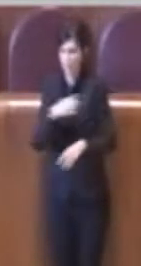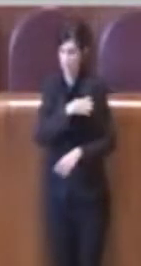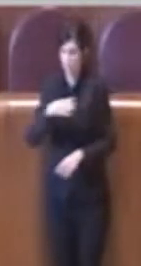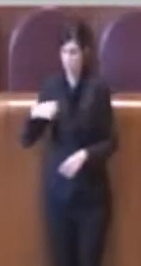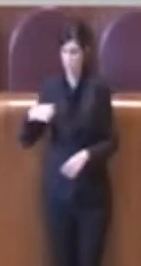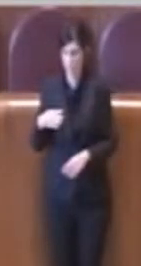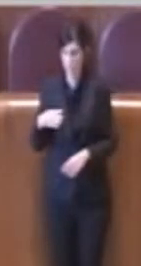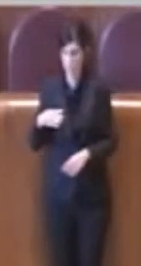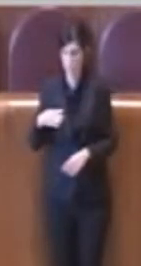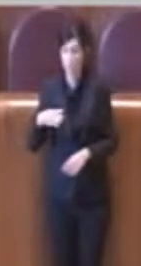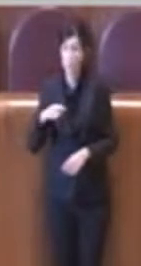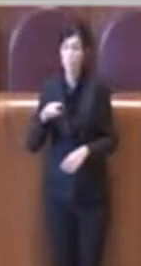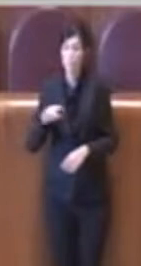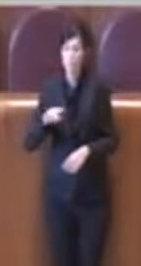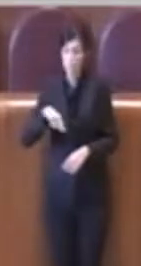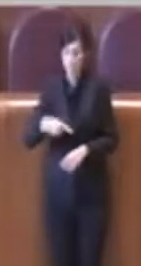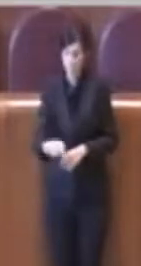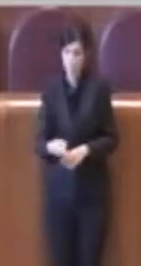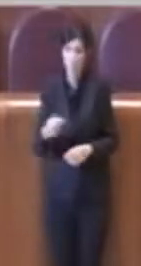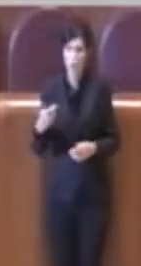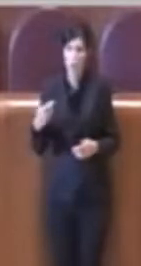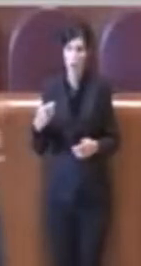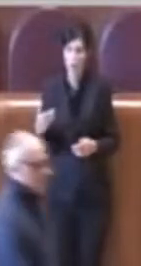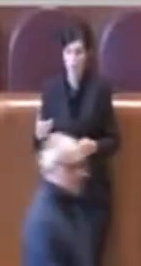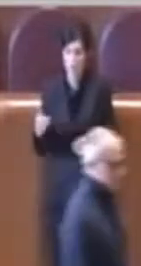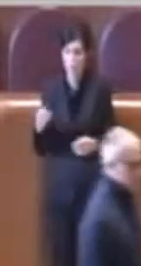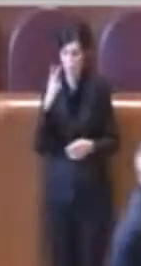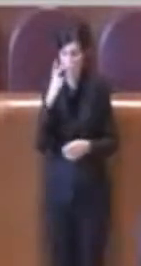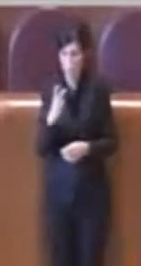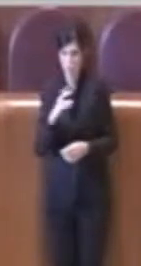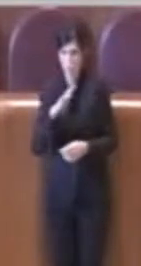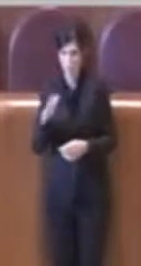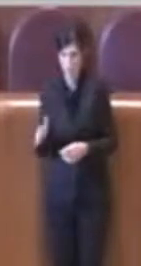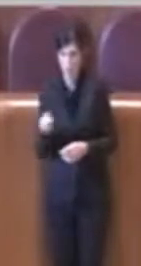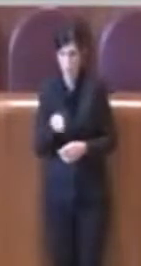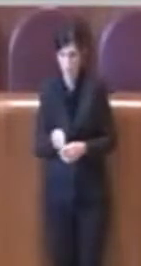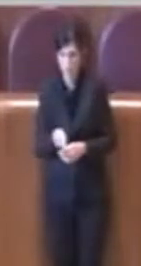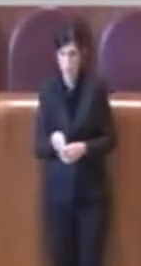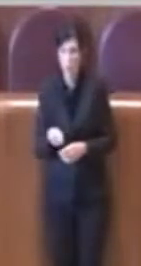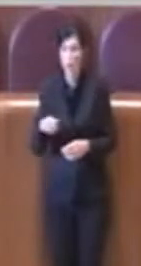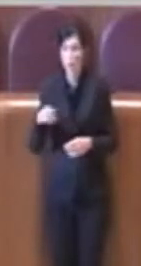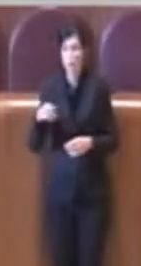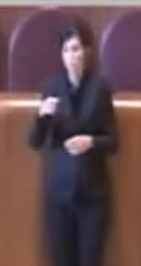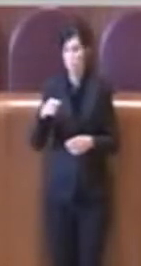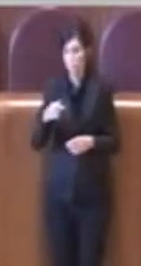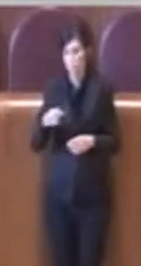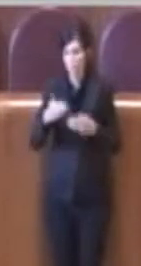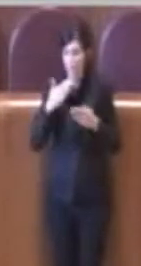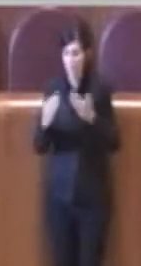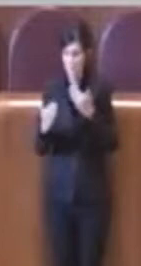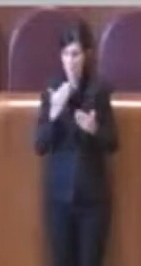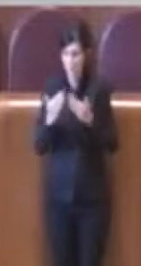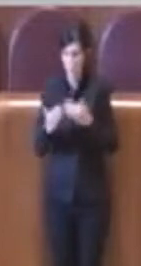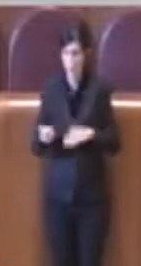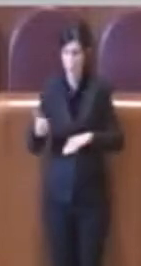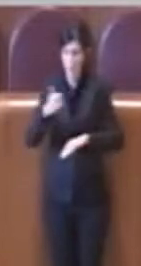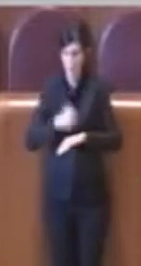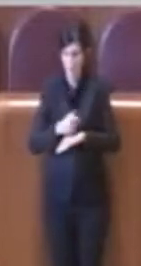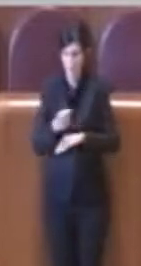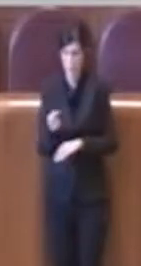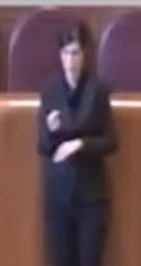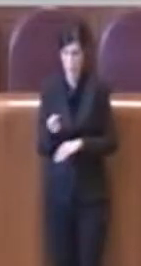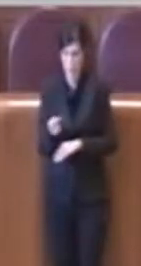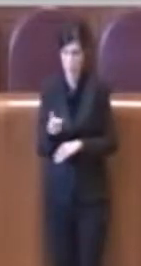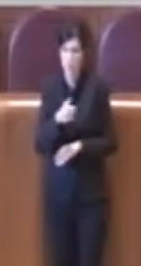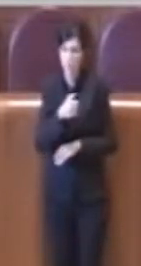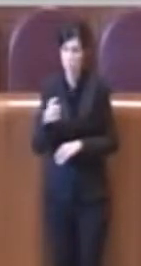successivo provvedimento l'amministrazione capitolina dovrà impegnare la somma di 100mila euro relativa alla